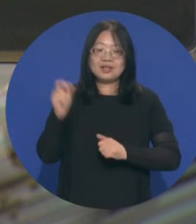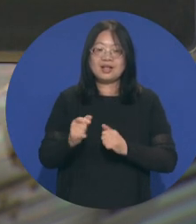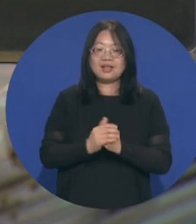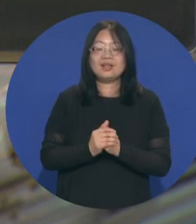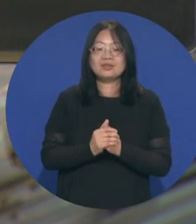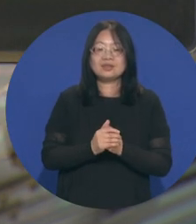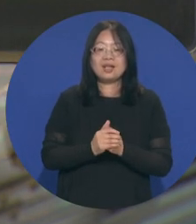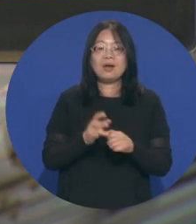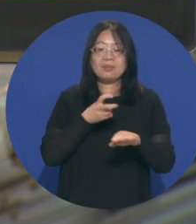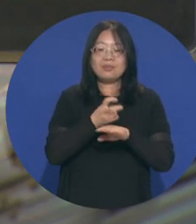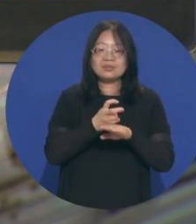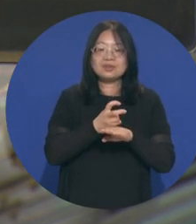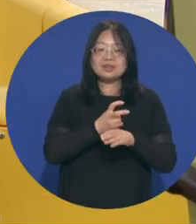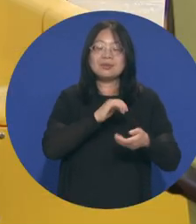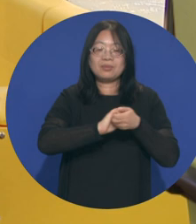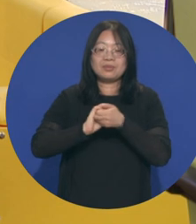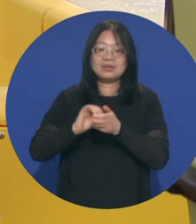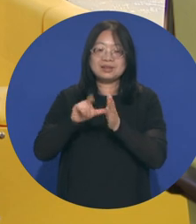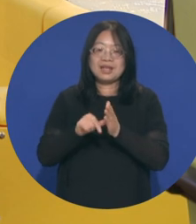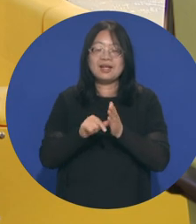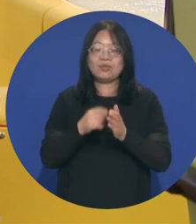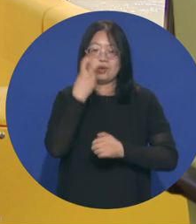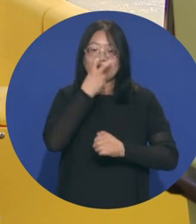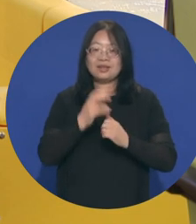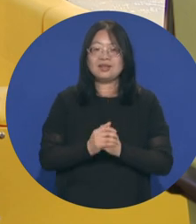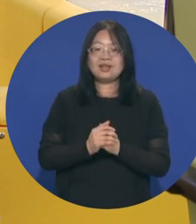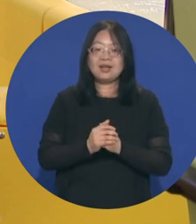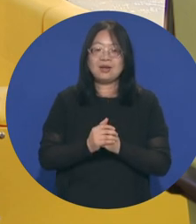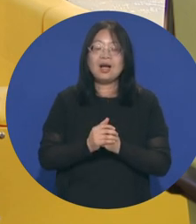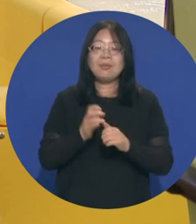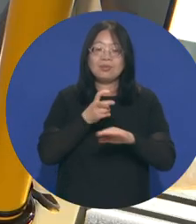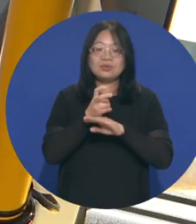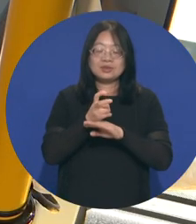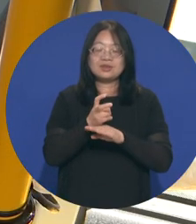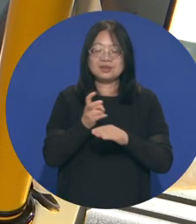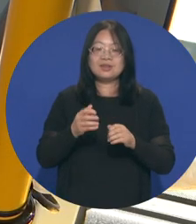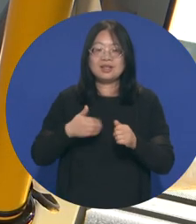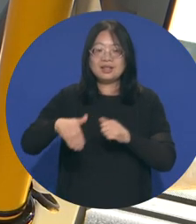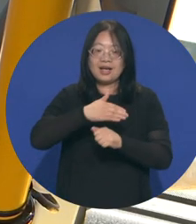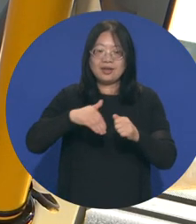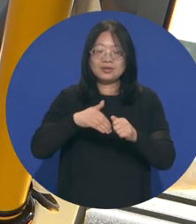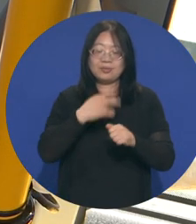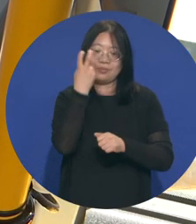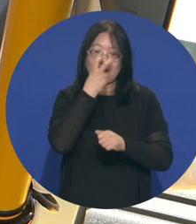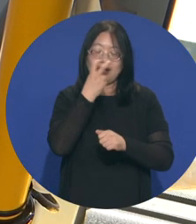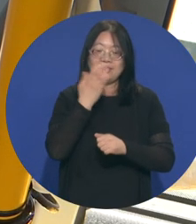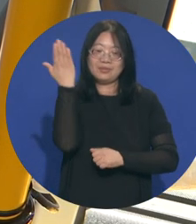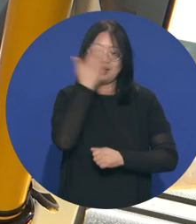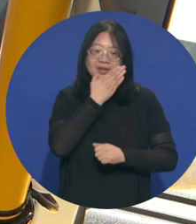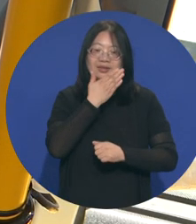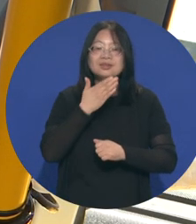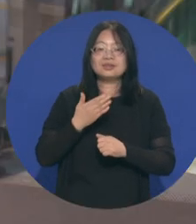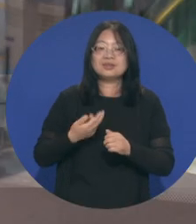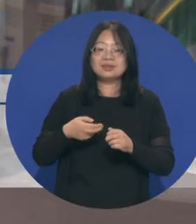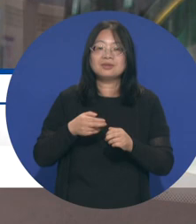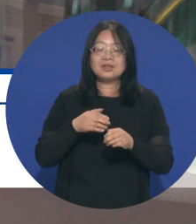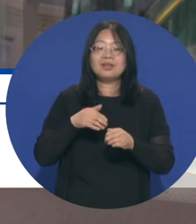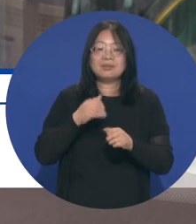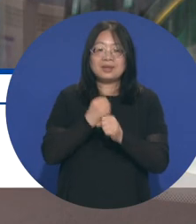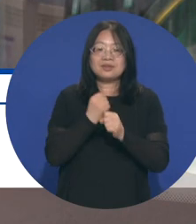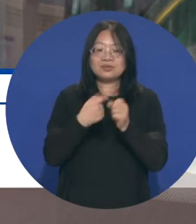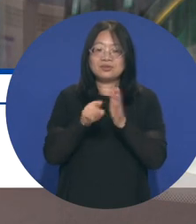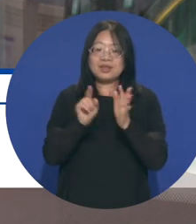배을 관리합니다 버스 기반 시설도 개선해 쾌적하고 청결한 버스 이용해 앞장섭니다